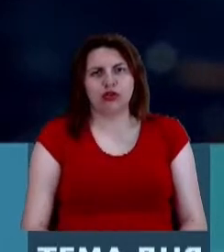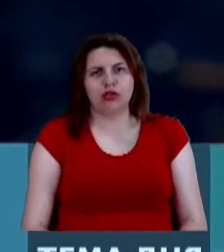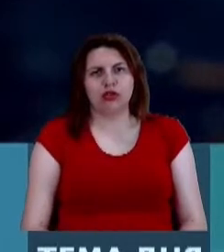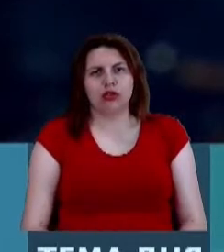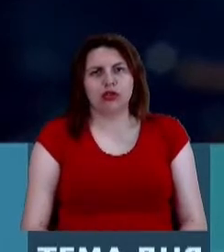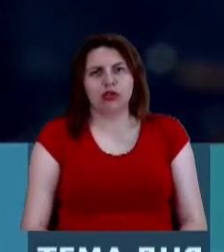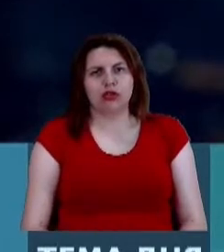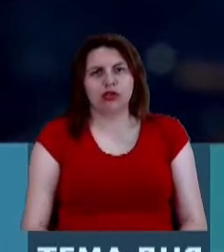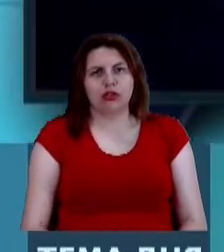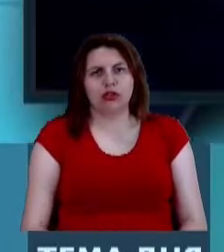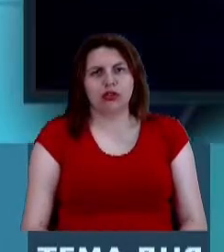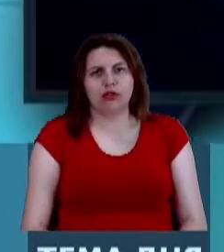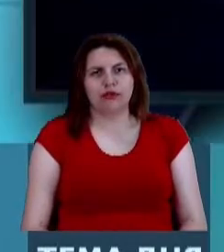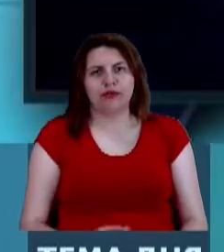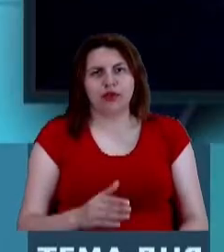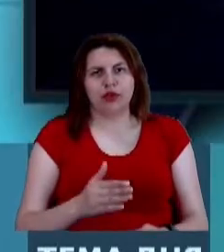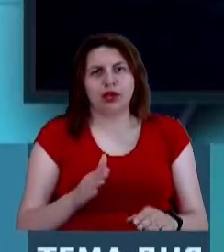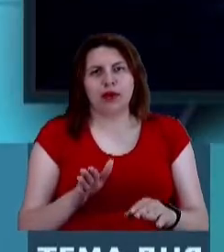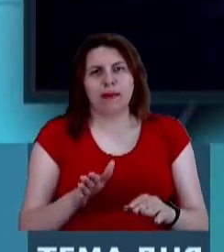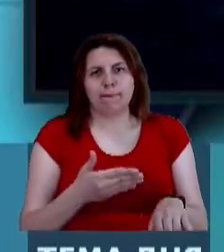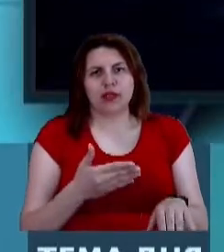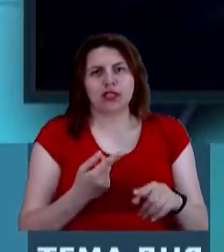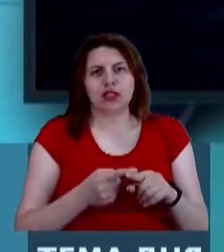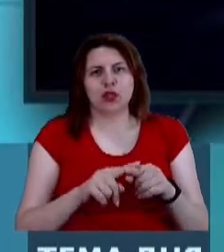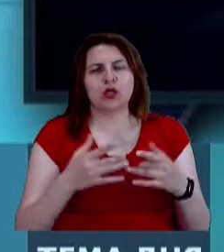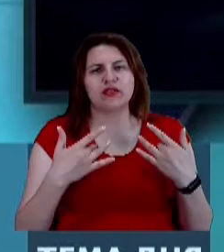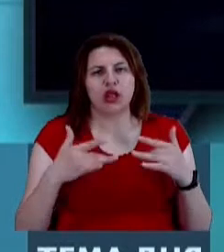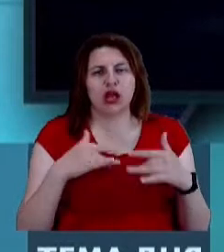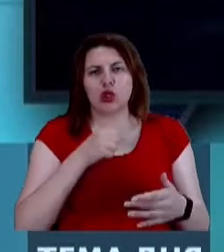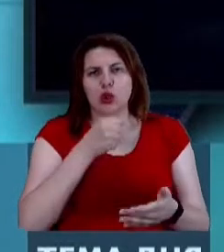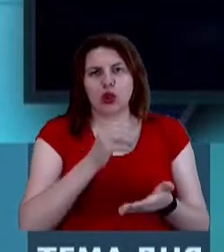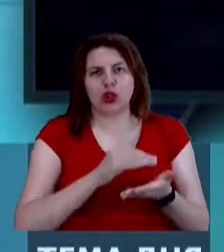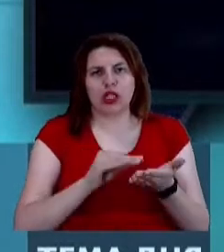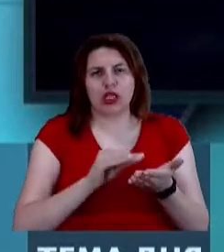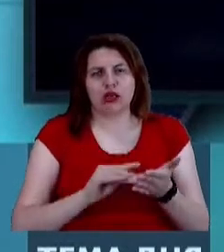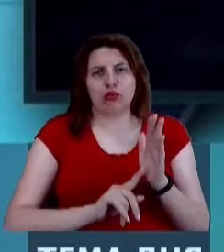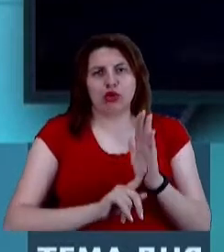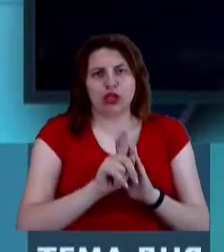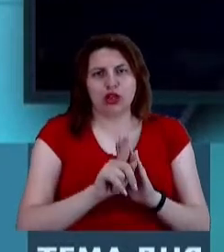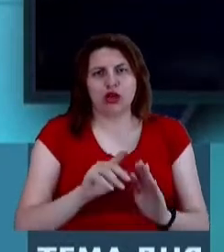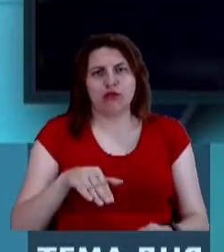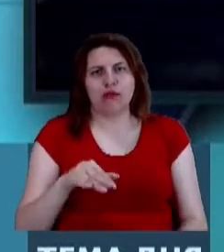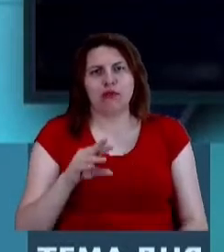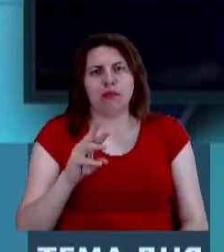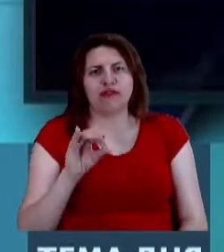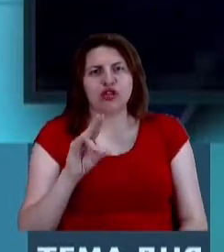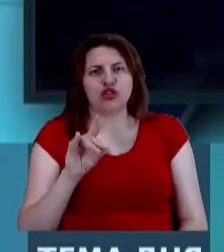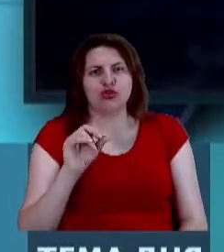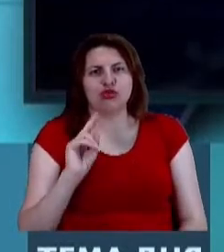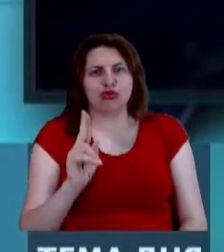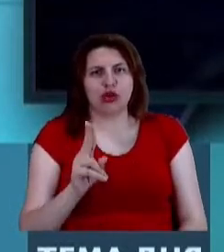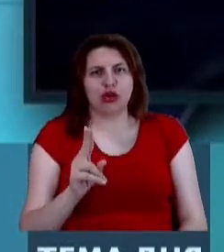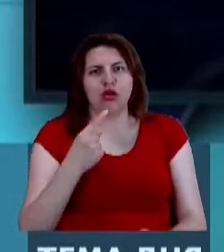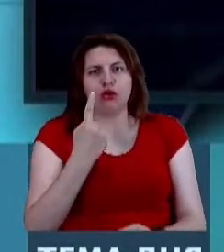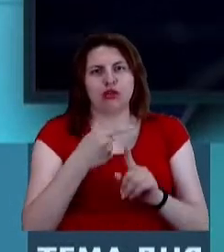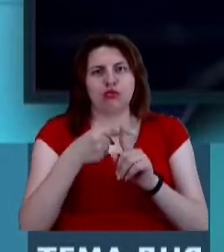звільнятися з цього каналу. Так, з'явилися нові телеканали, які так само тепер в власності пана Медведчука. Телеканал 1+1